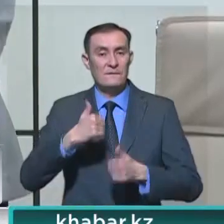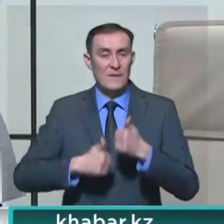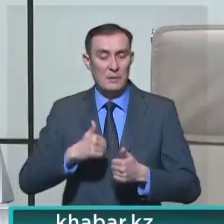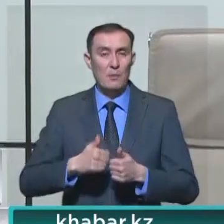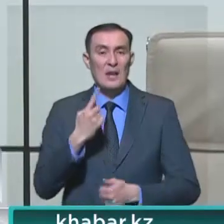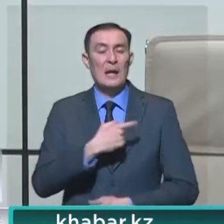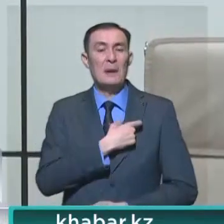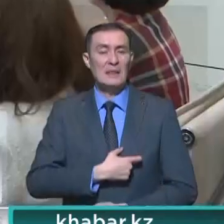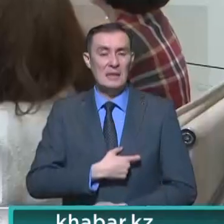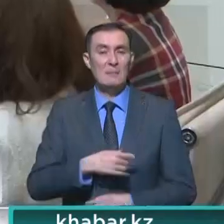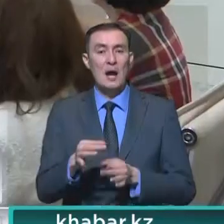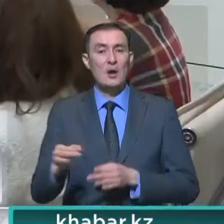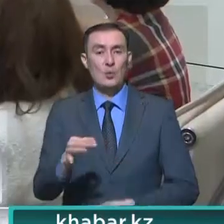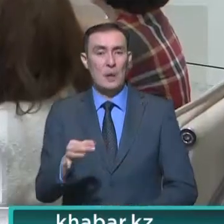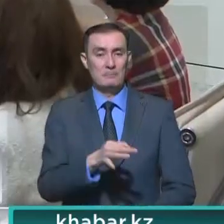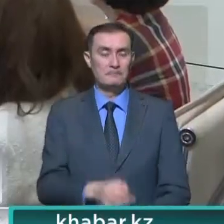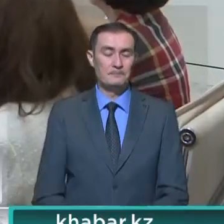по одномандатным округам.